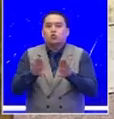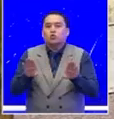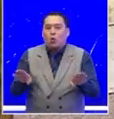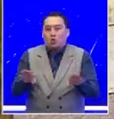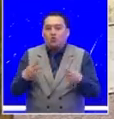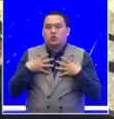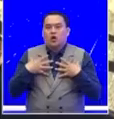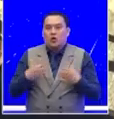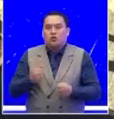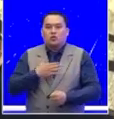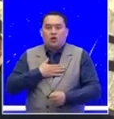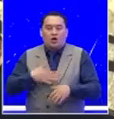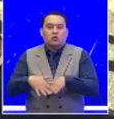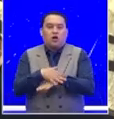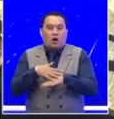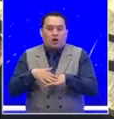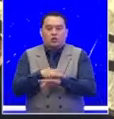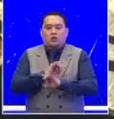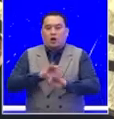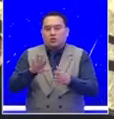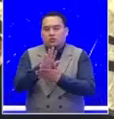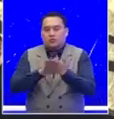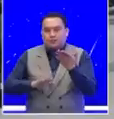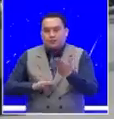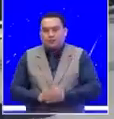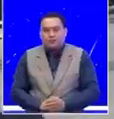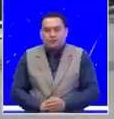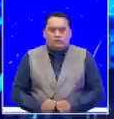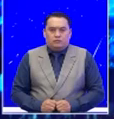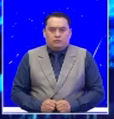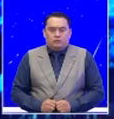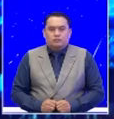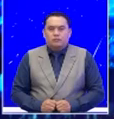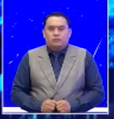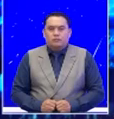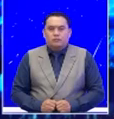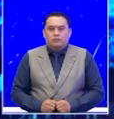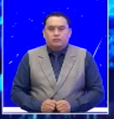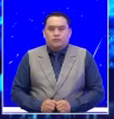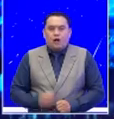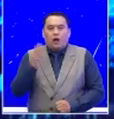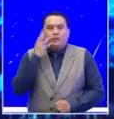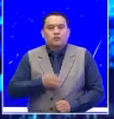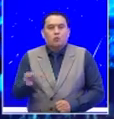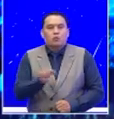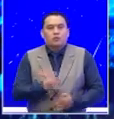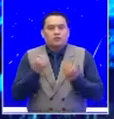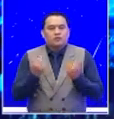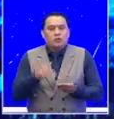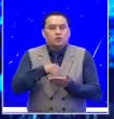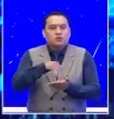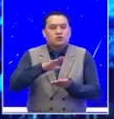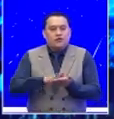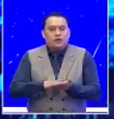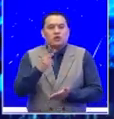для здоровья наших жителей, подчеркнул главный санитарный врач. В Алматинской области на сегодня зарегистрирован